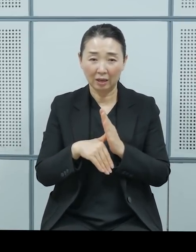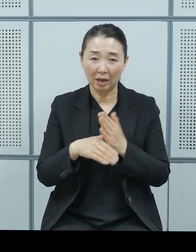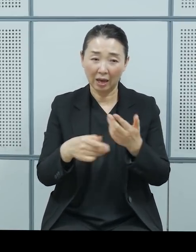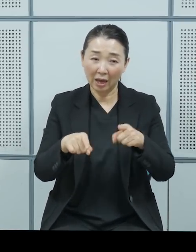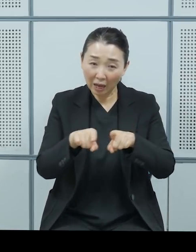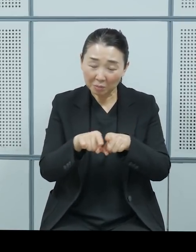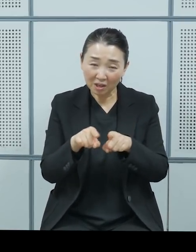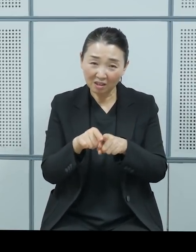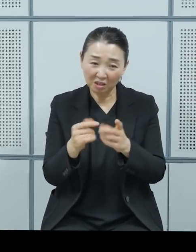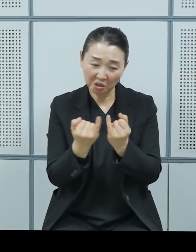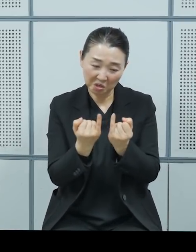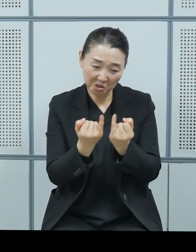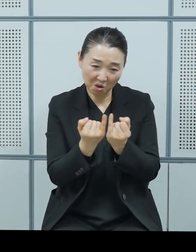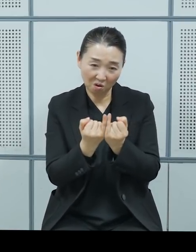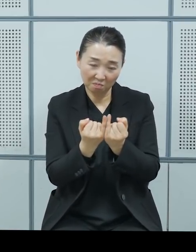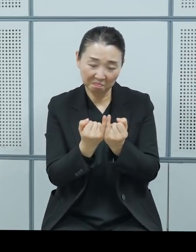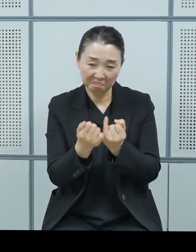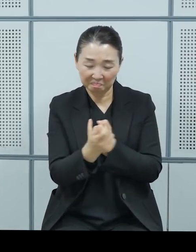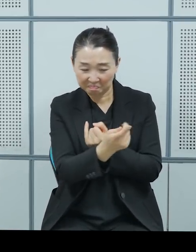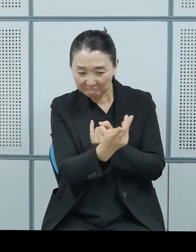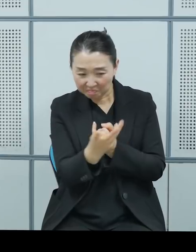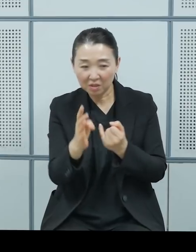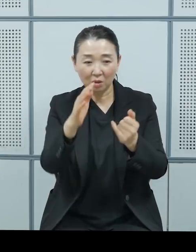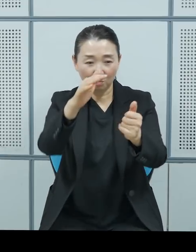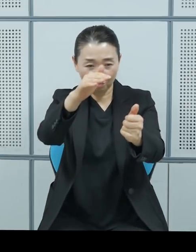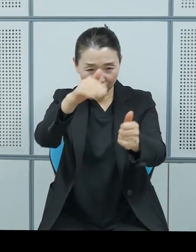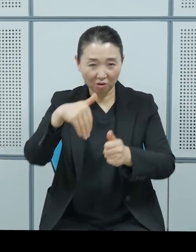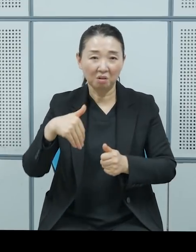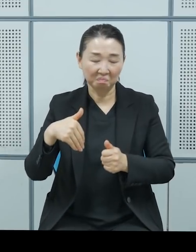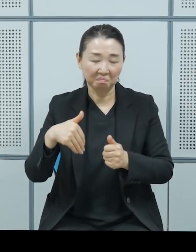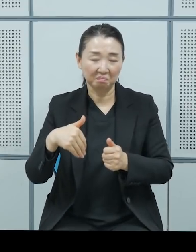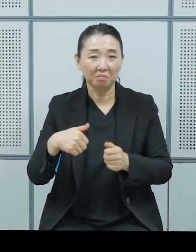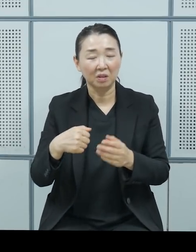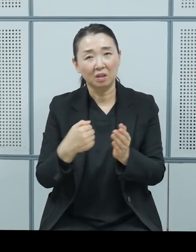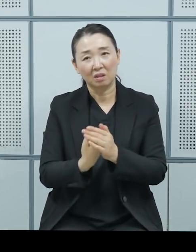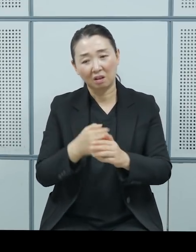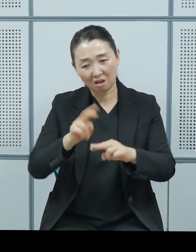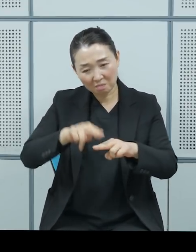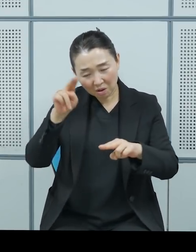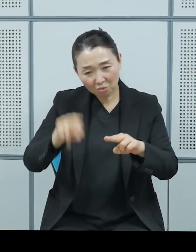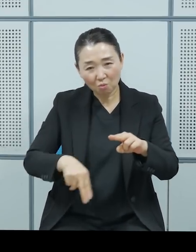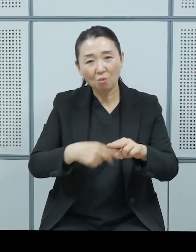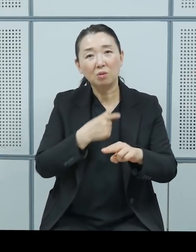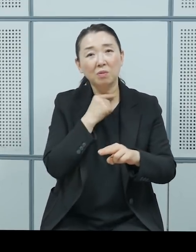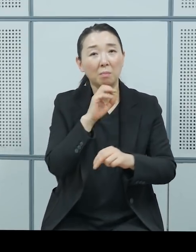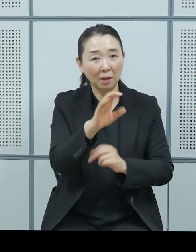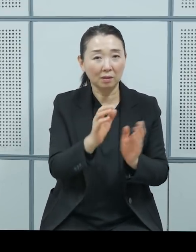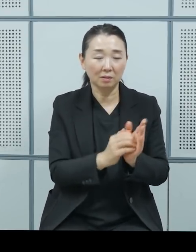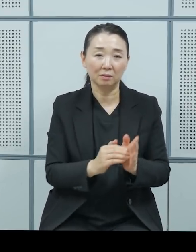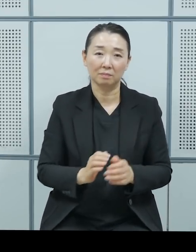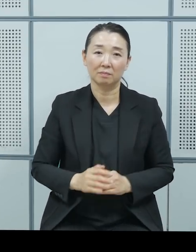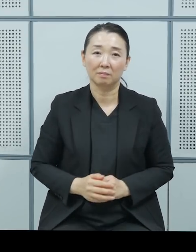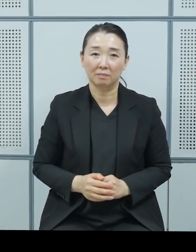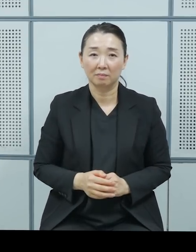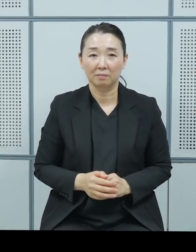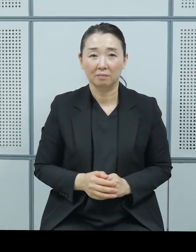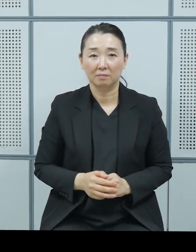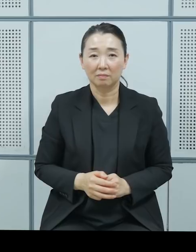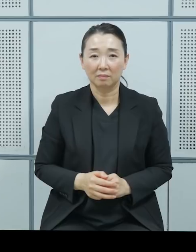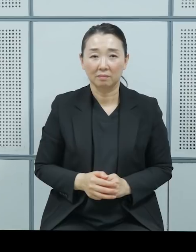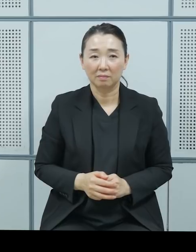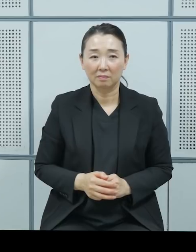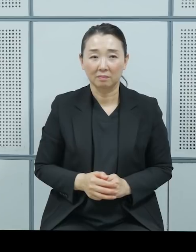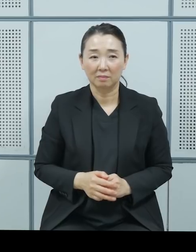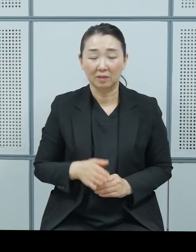한 4-5명을 불러서 내가 사표를 내마. 그렇게 말을 했더니만